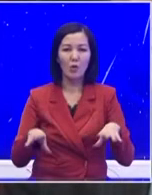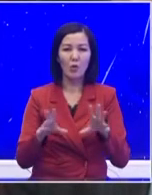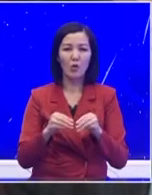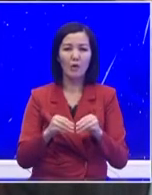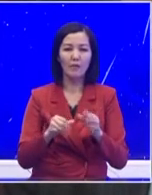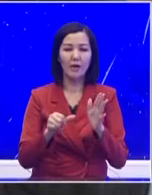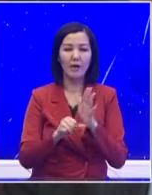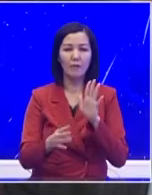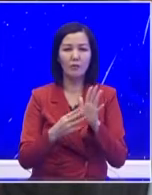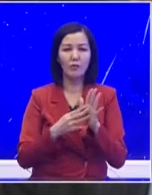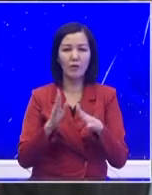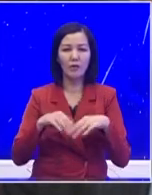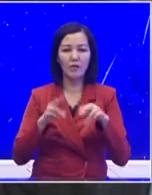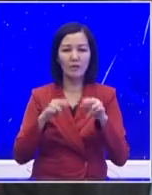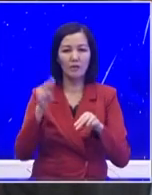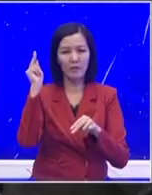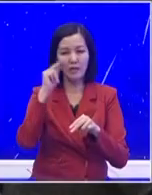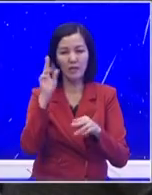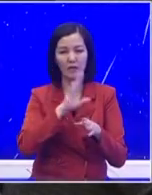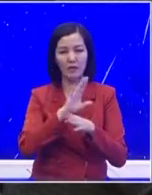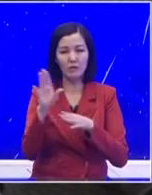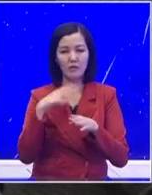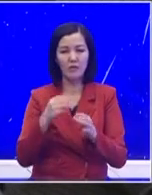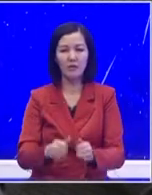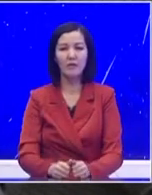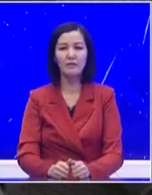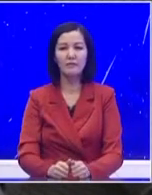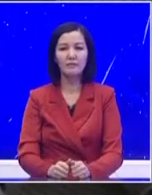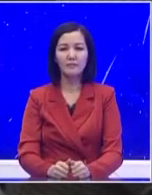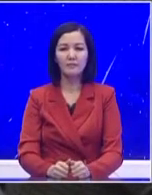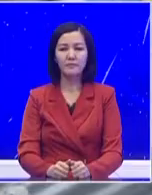жұмысқа, ал 69-ы кәсіби дайындыққа жіберілген.